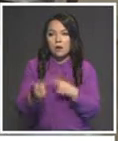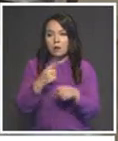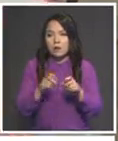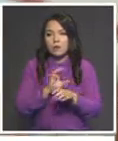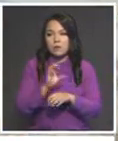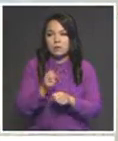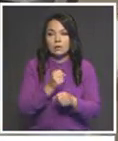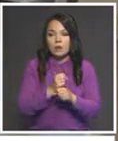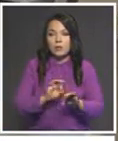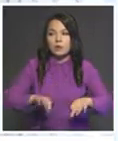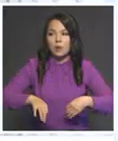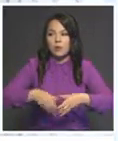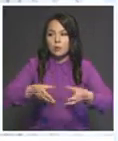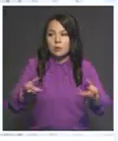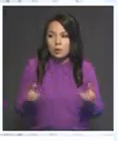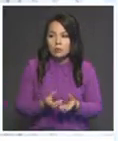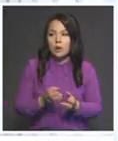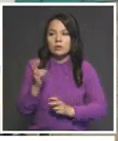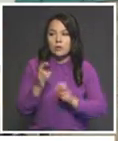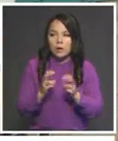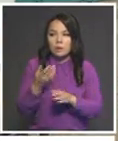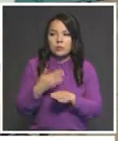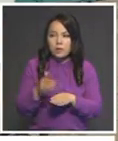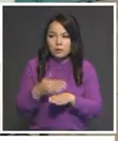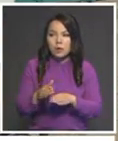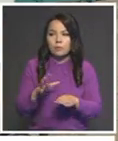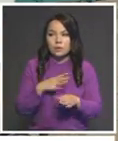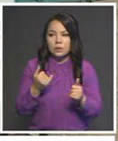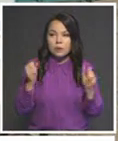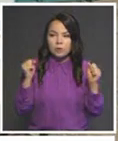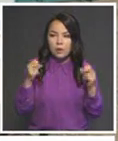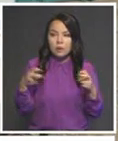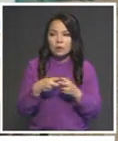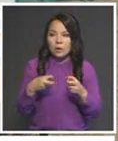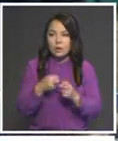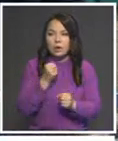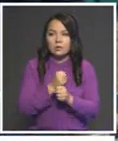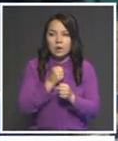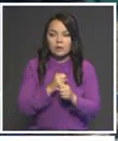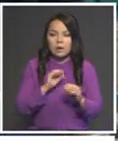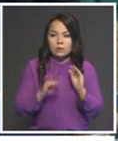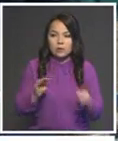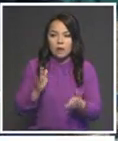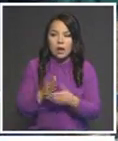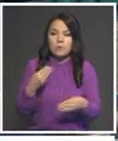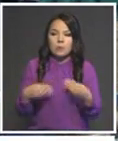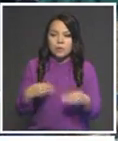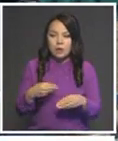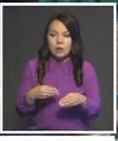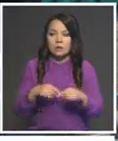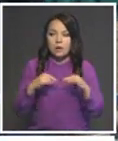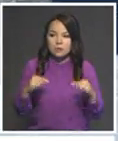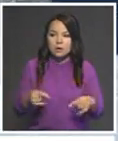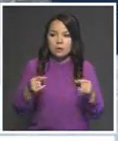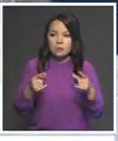жіберіледі. Автокөліктердің доңғалақтары зауытта ұсақталып, одан спорт алаңдары үшін резина төсеніштері шығарылады. Ал пластикалық құтылардан қап,